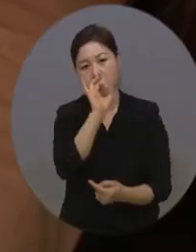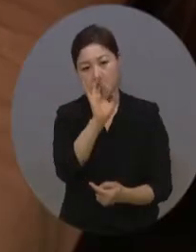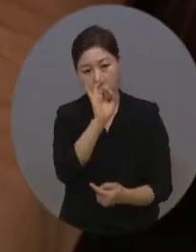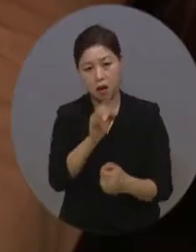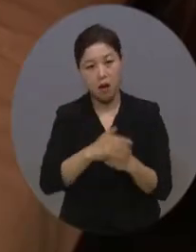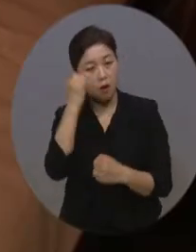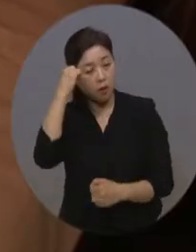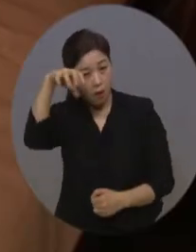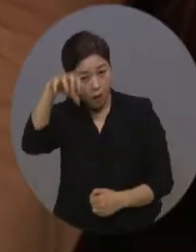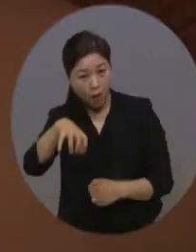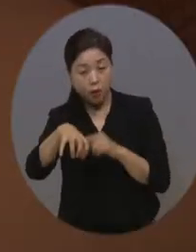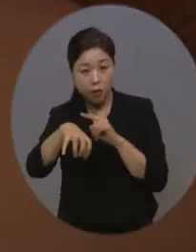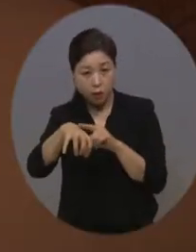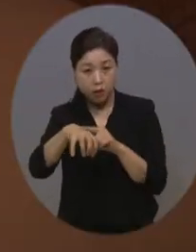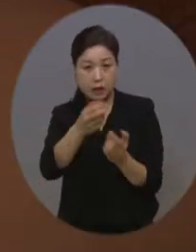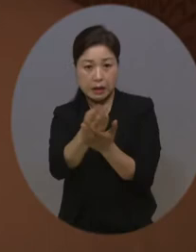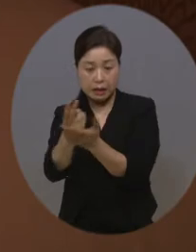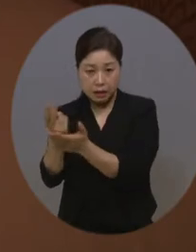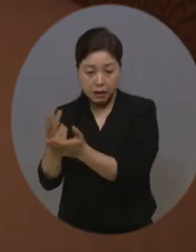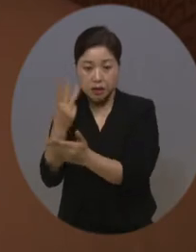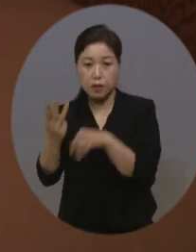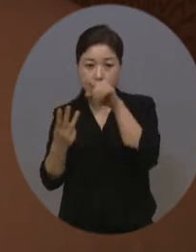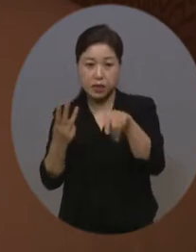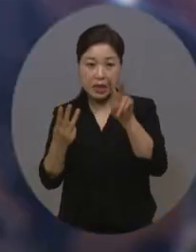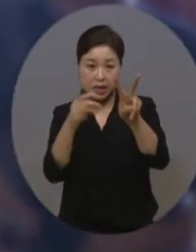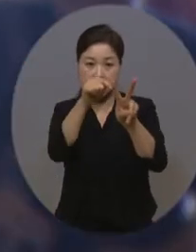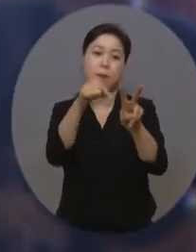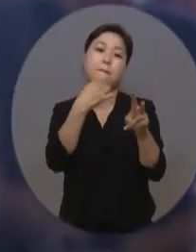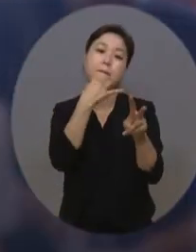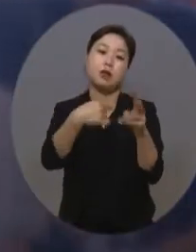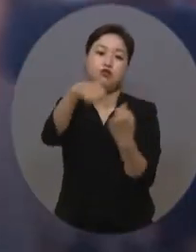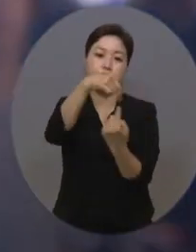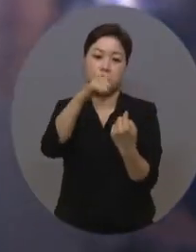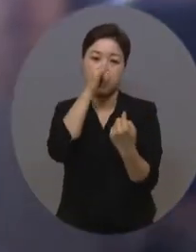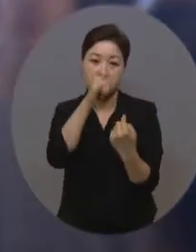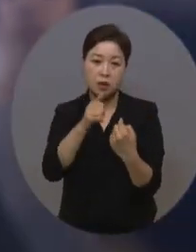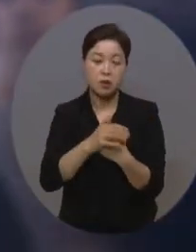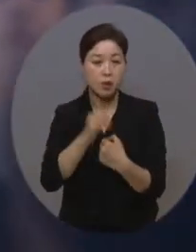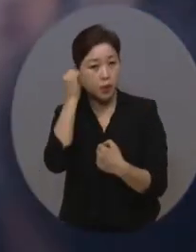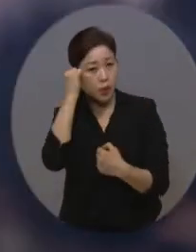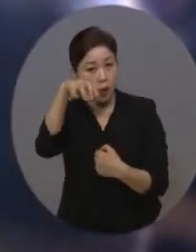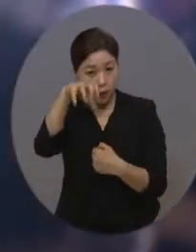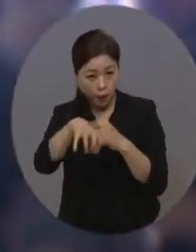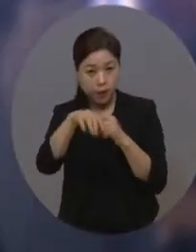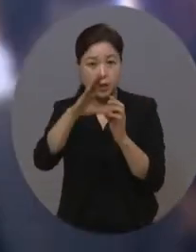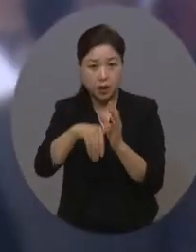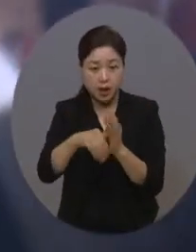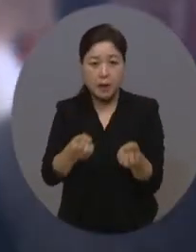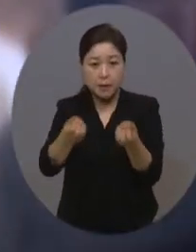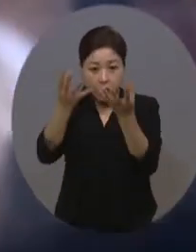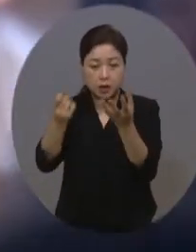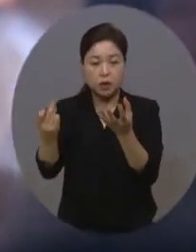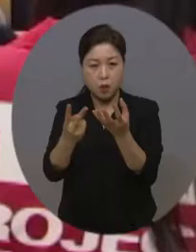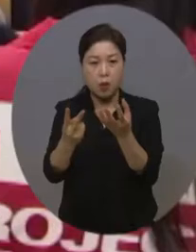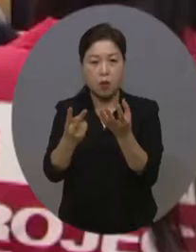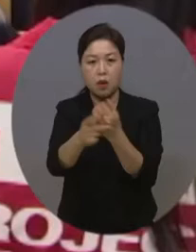숙박시설은 전객실의 3분의 2만 운영 가능하며 숙박시설 주간의 파티 등 행사는